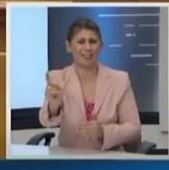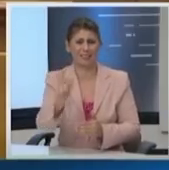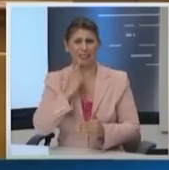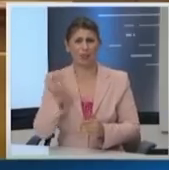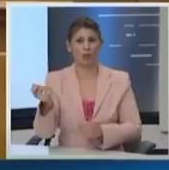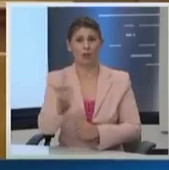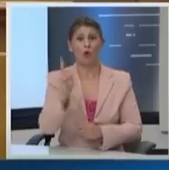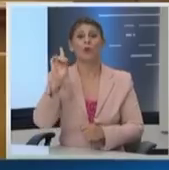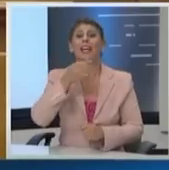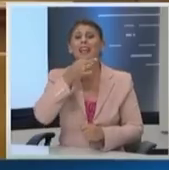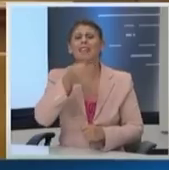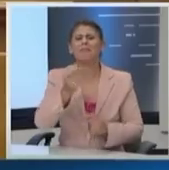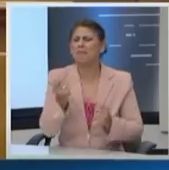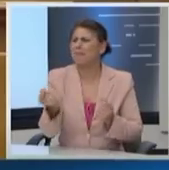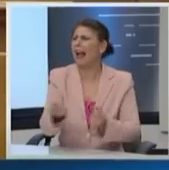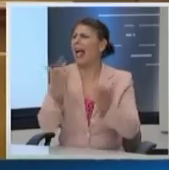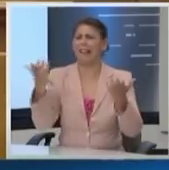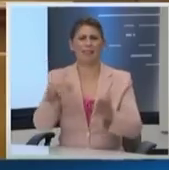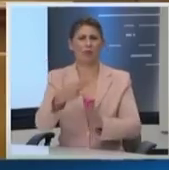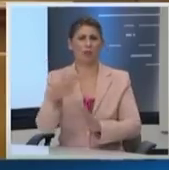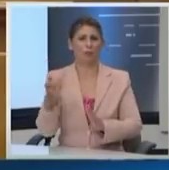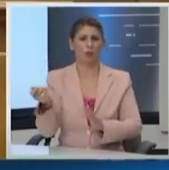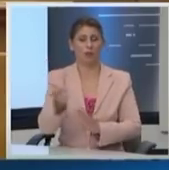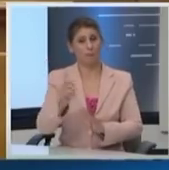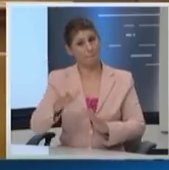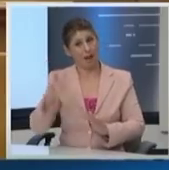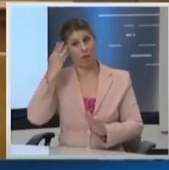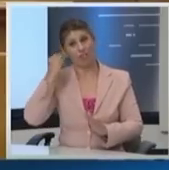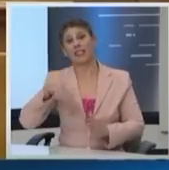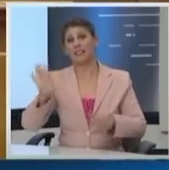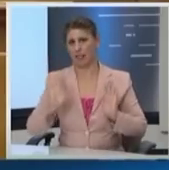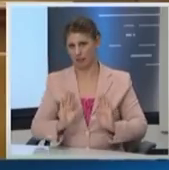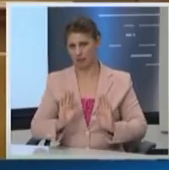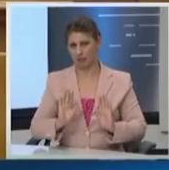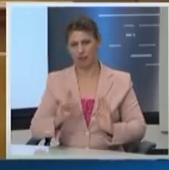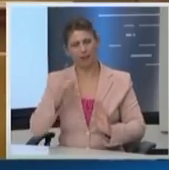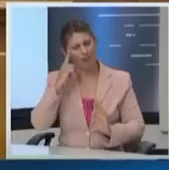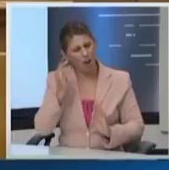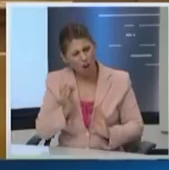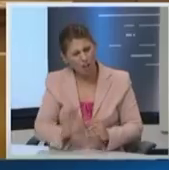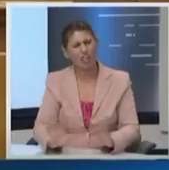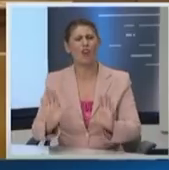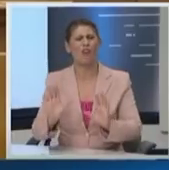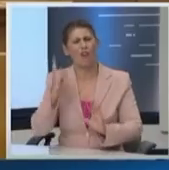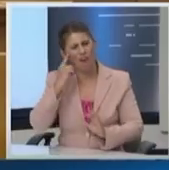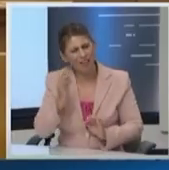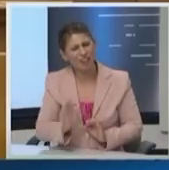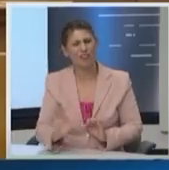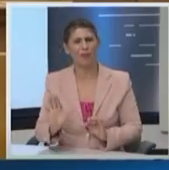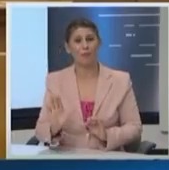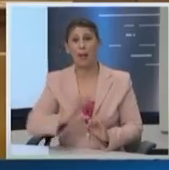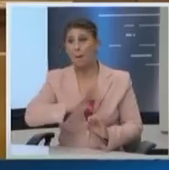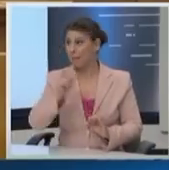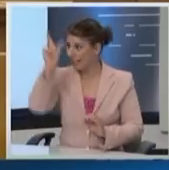καν αναφερθήκατε σε αυτό. Και προφανώς δεν το ξεχάσατε. Είναι λογικό. Μέχρι